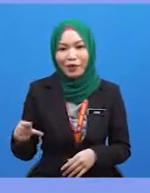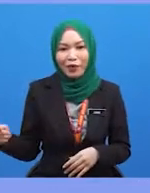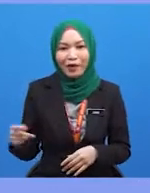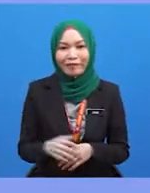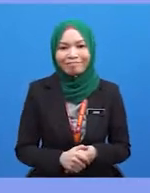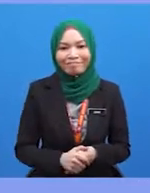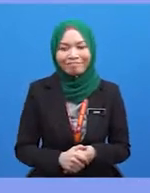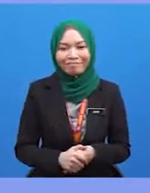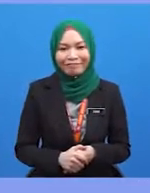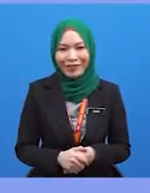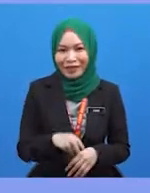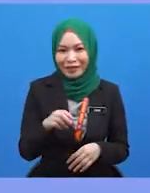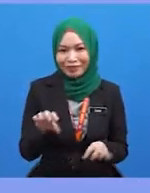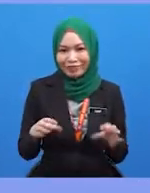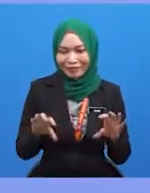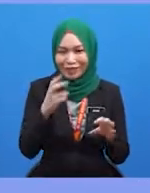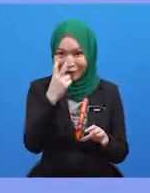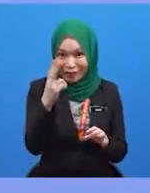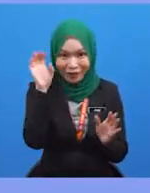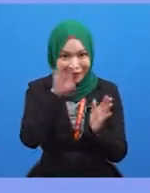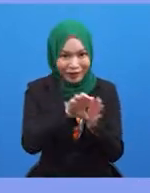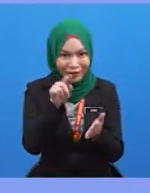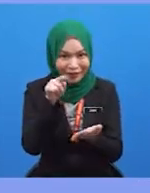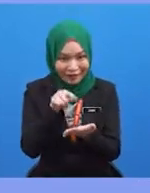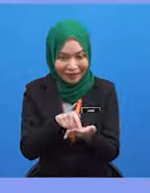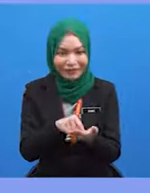Cuba perhatikan gambar ini.